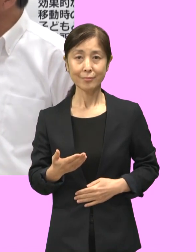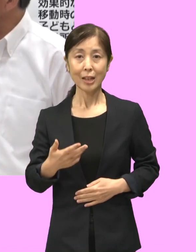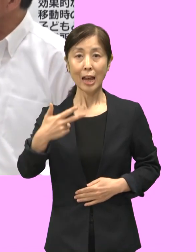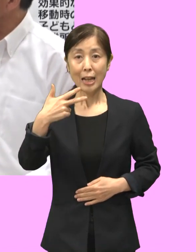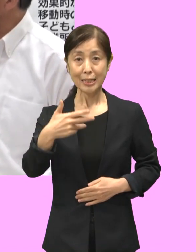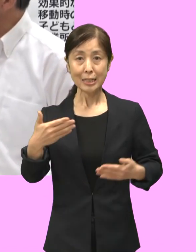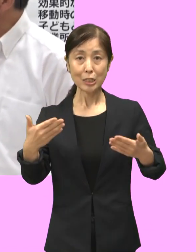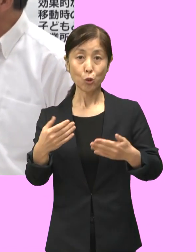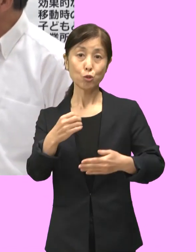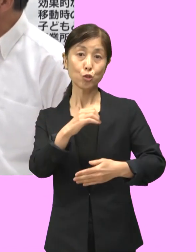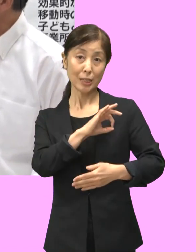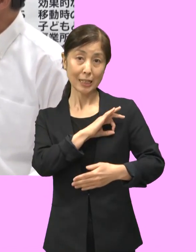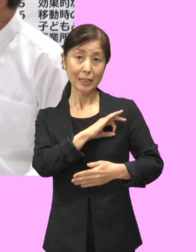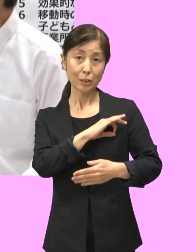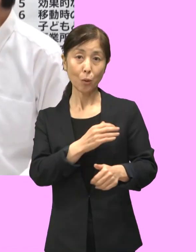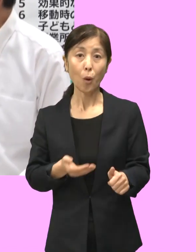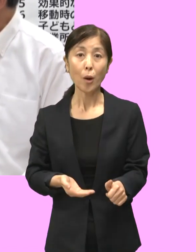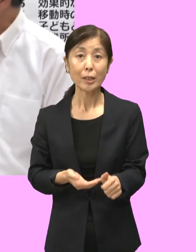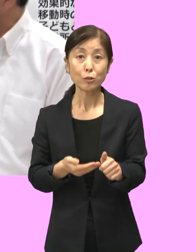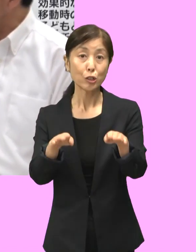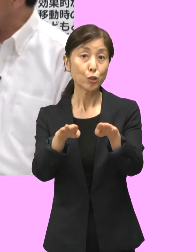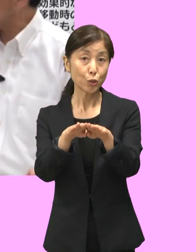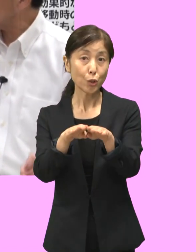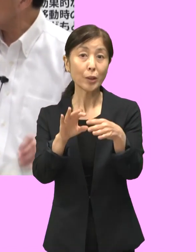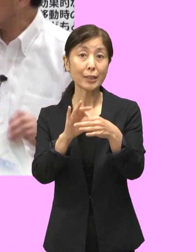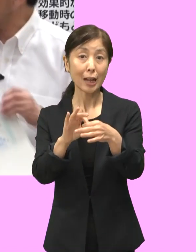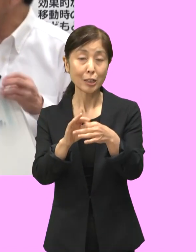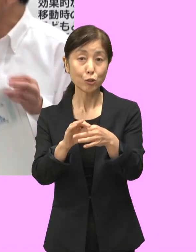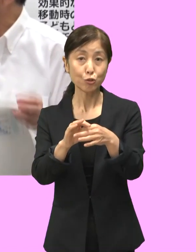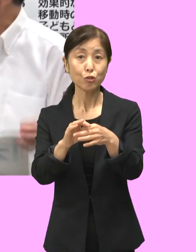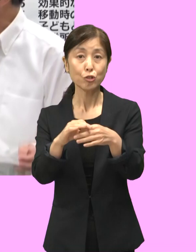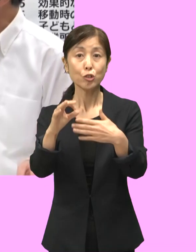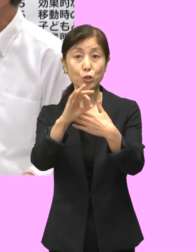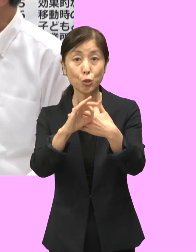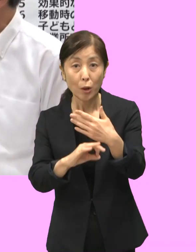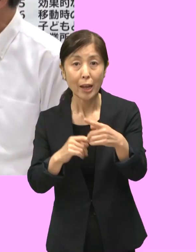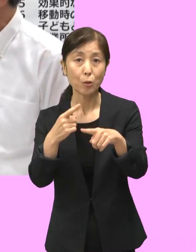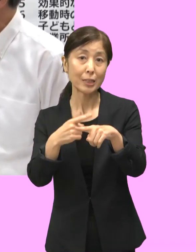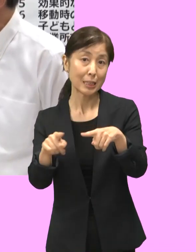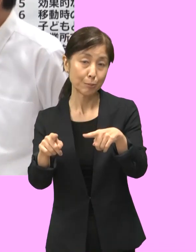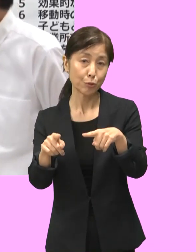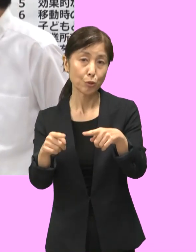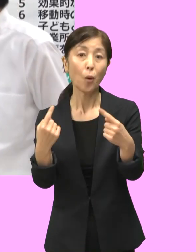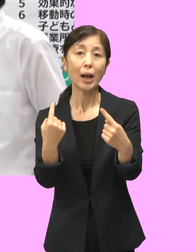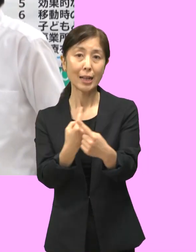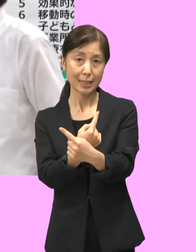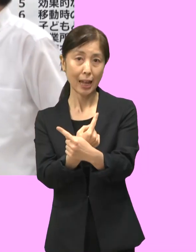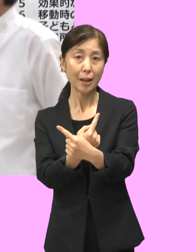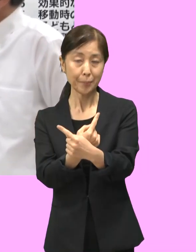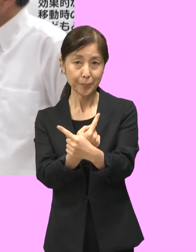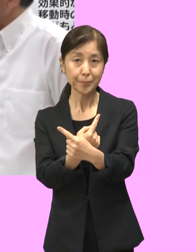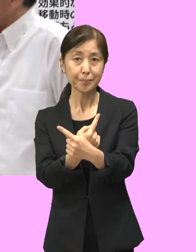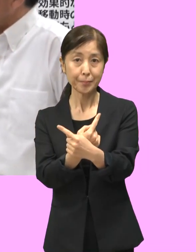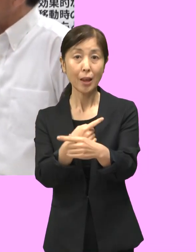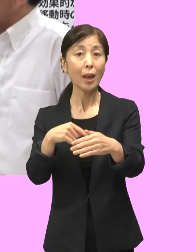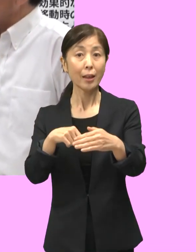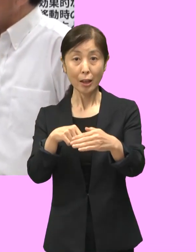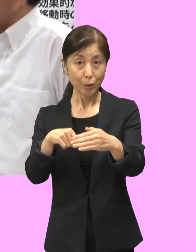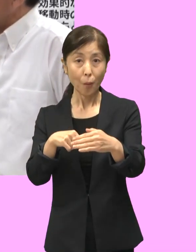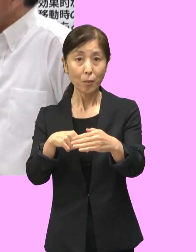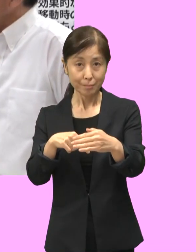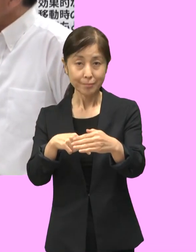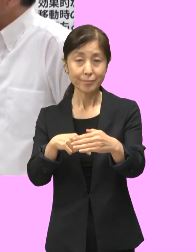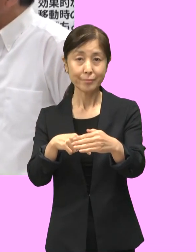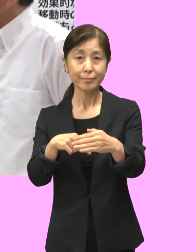職員の育児休業等に関する条例の一部を改正するものでありまして、内容はまず一つ